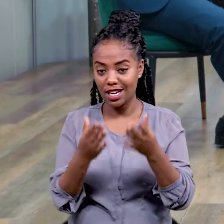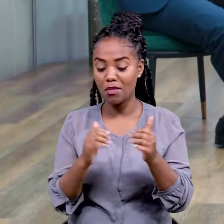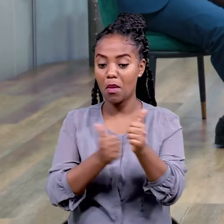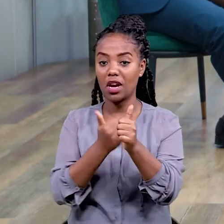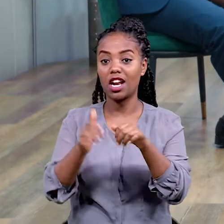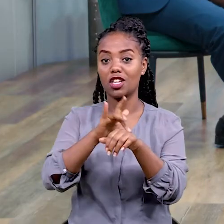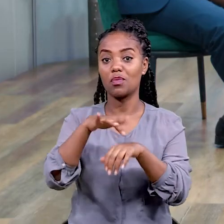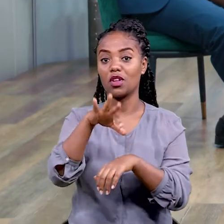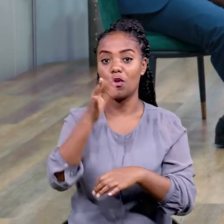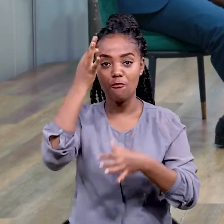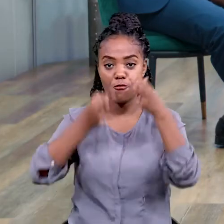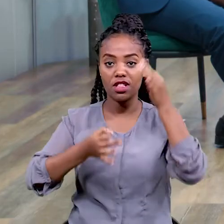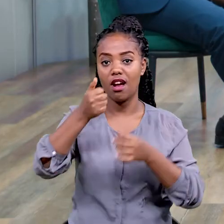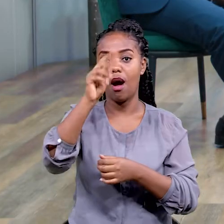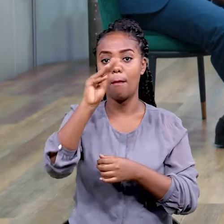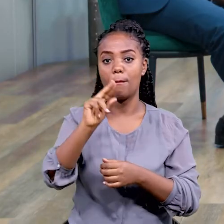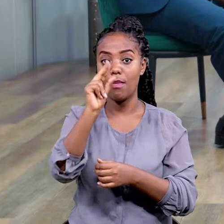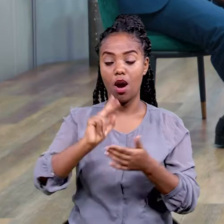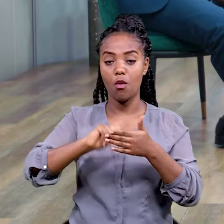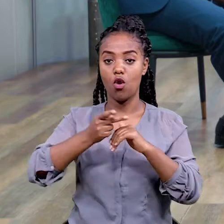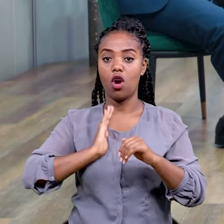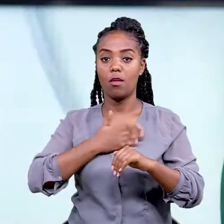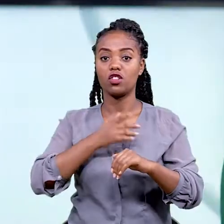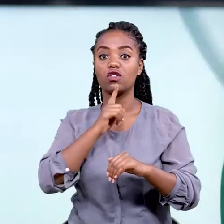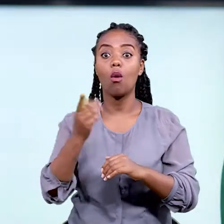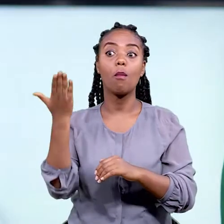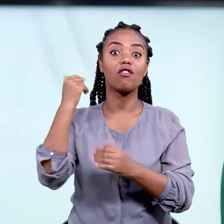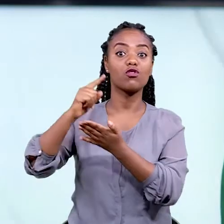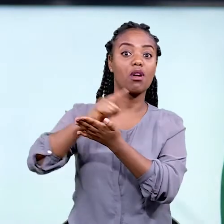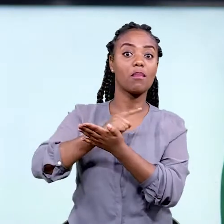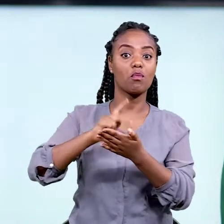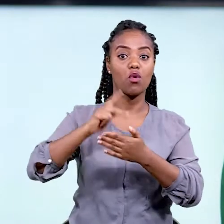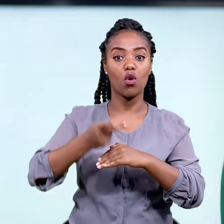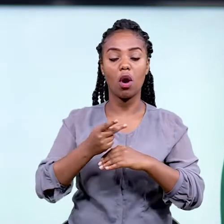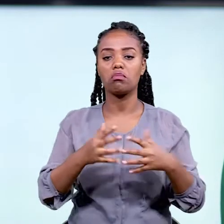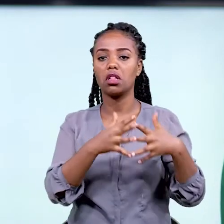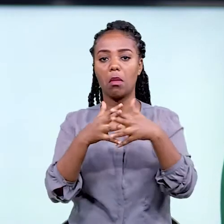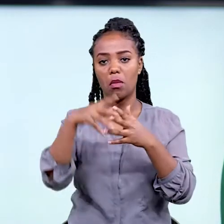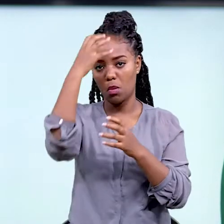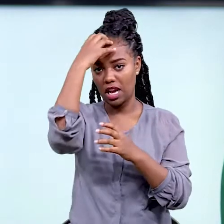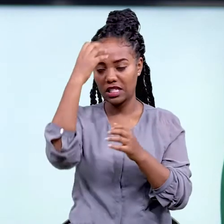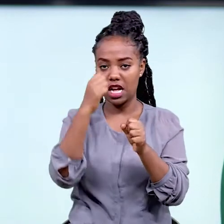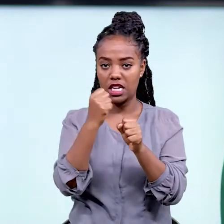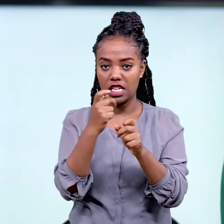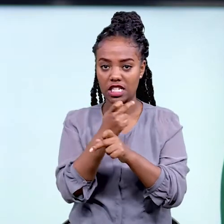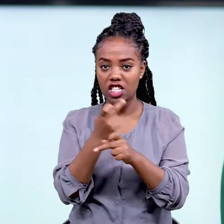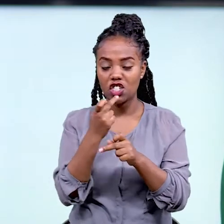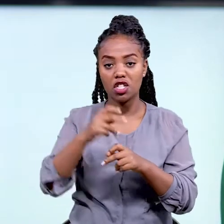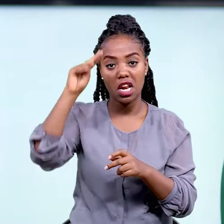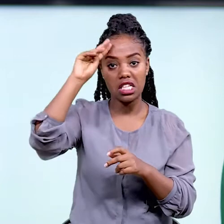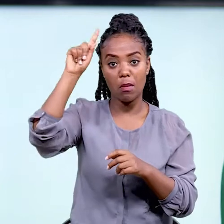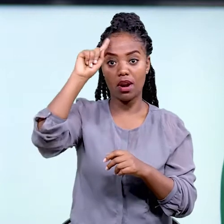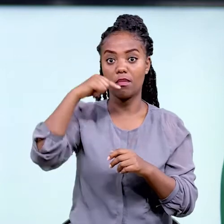ጤና ይስጥልን። በመከታተል ላይ የምትገኙት የፍትህ አምባ ፕሮግራማችንን ነው። ባለፈው ሳምንት መሰናዷችን በተባበሩት መንግስታት ድርጅት የኔልሰን